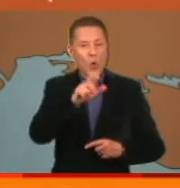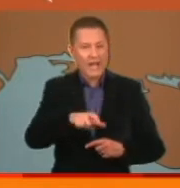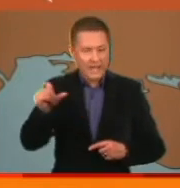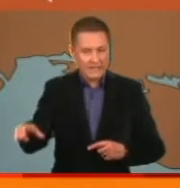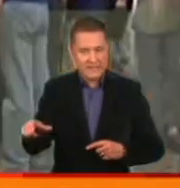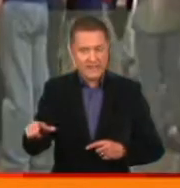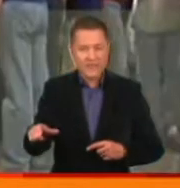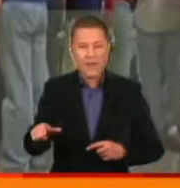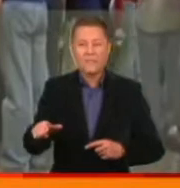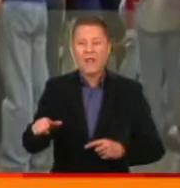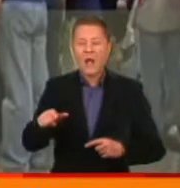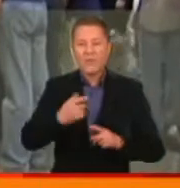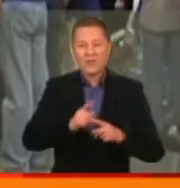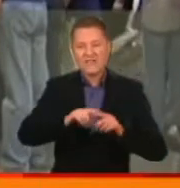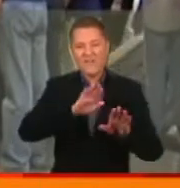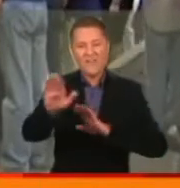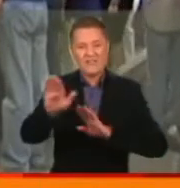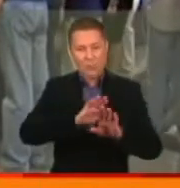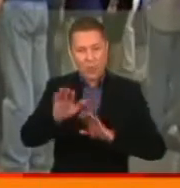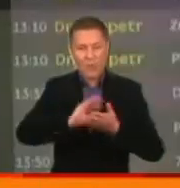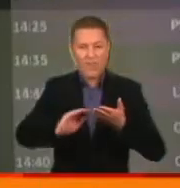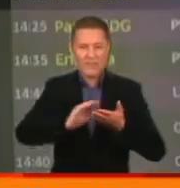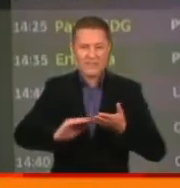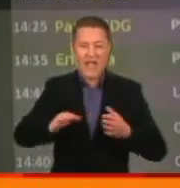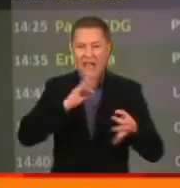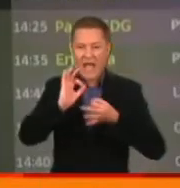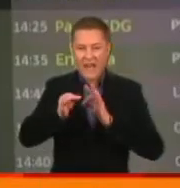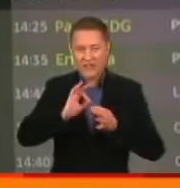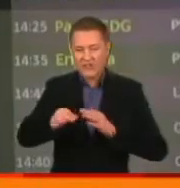Про це у своєму фейсбуку написав речник Держприкордонслужби Олег